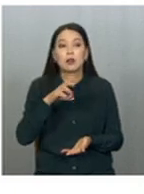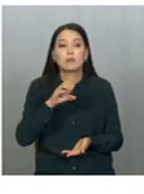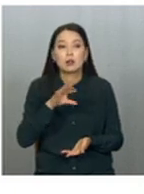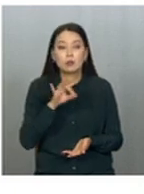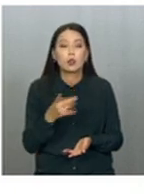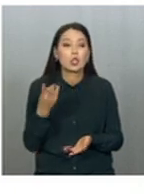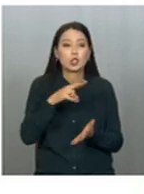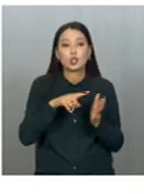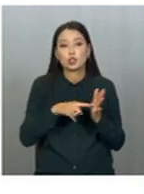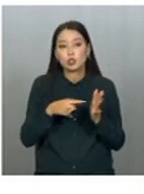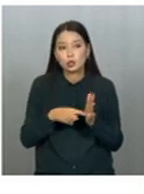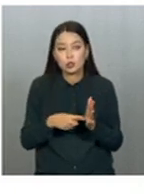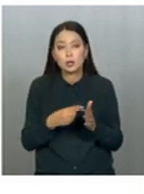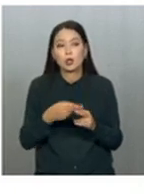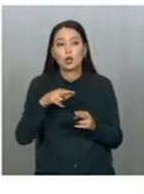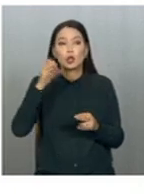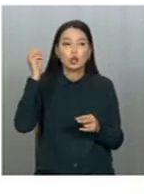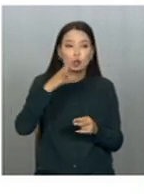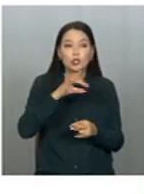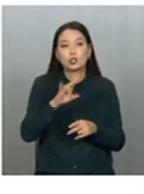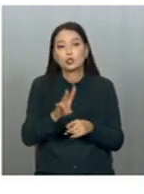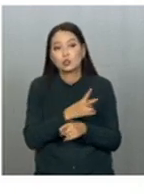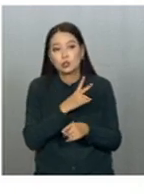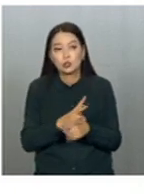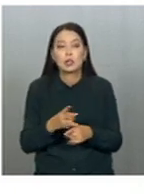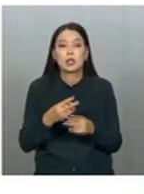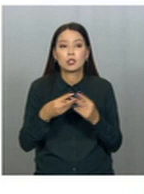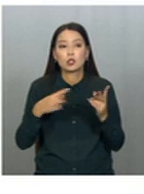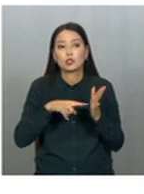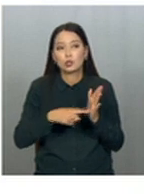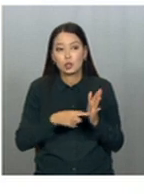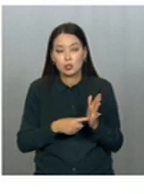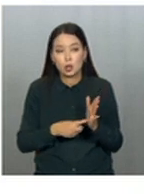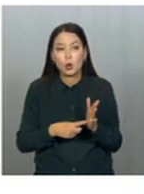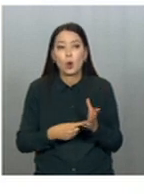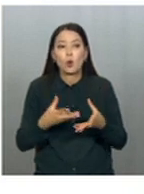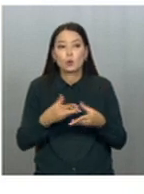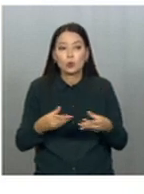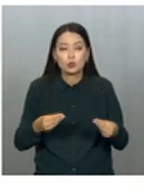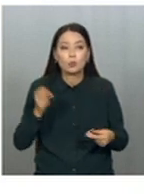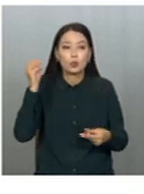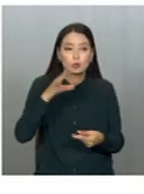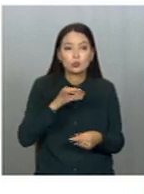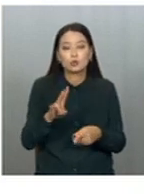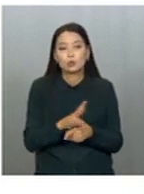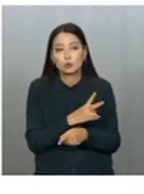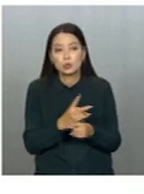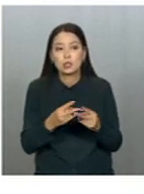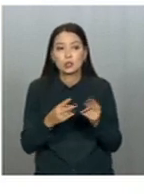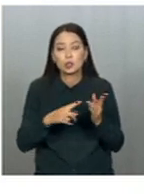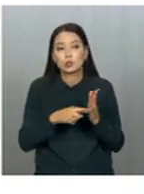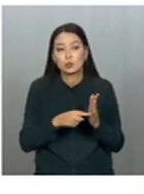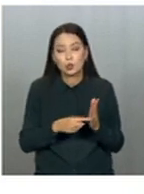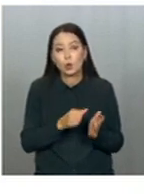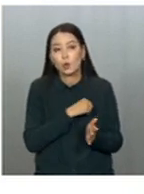екі нүктеде, яғни күн мен түннің теңелу нүктелерінде. Көктемгі күн мен түннің теңелу нүктесі 0 сағат